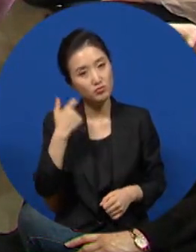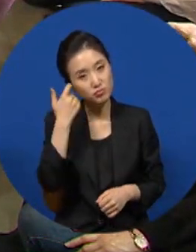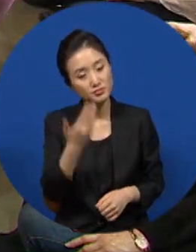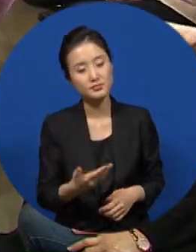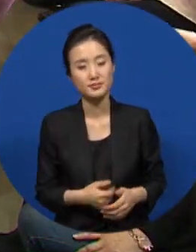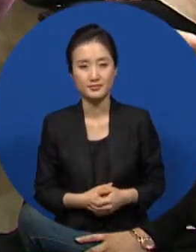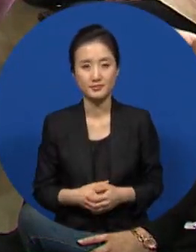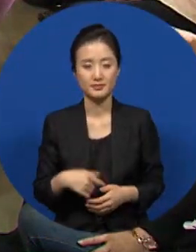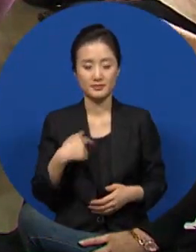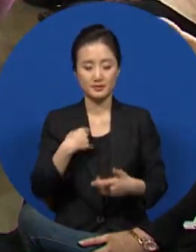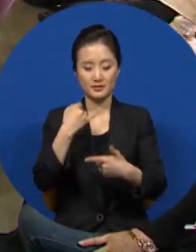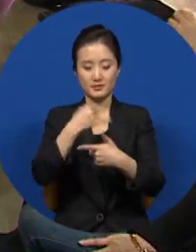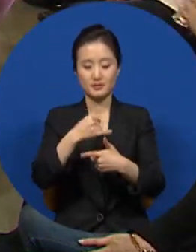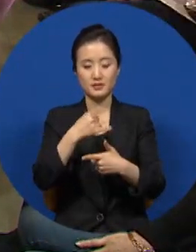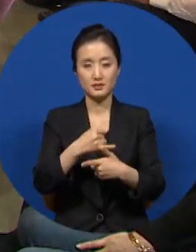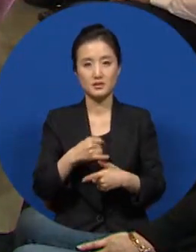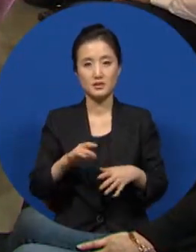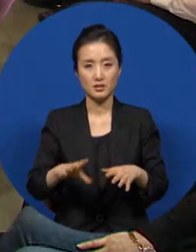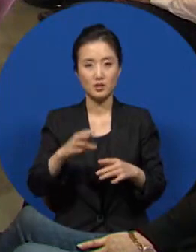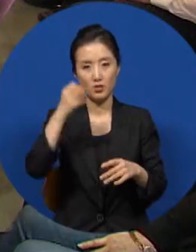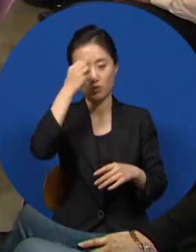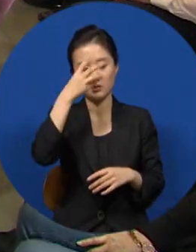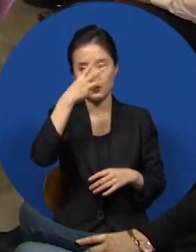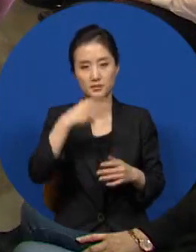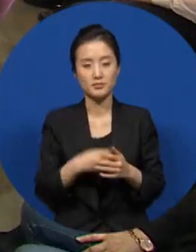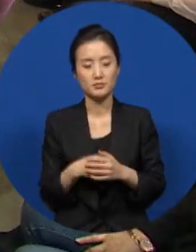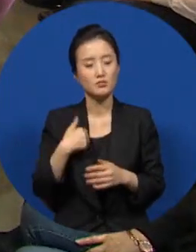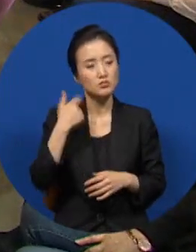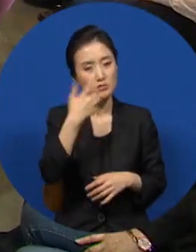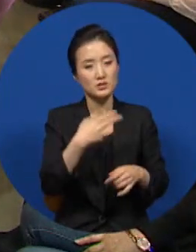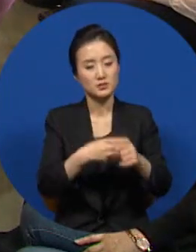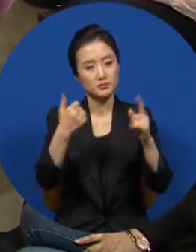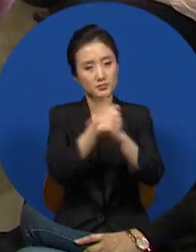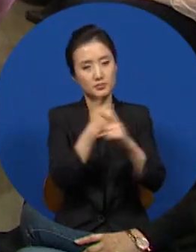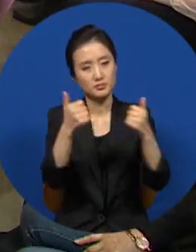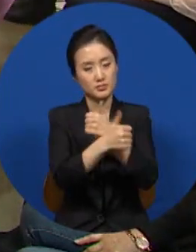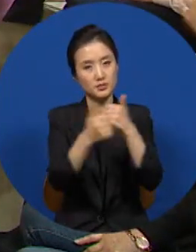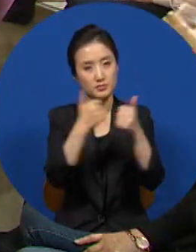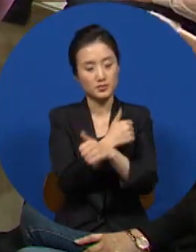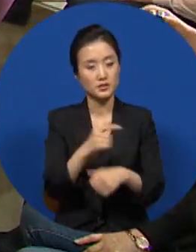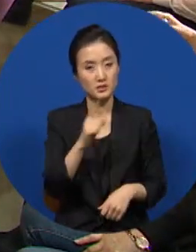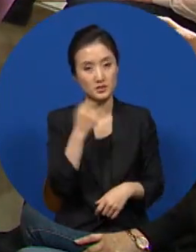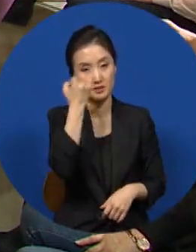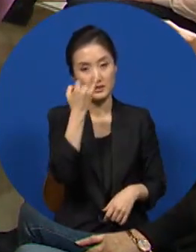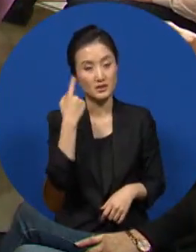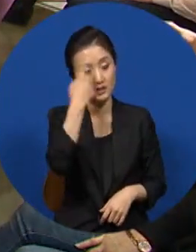쳤는데 계속 물어봅니다. 선생님이 바뀔 때마다 여 선생님은 제가 이쁘냐고 제가 그렇게 습관적으로